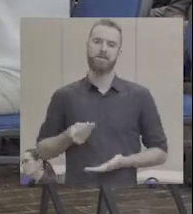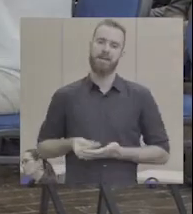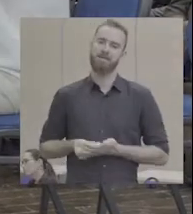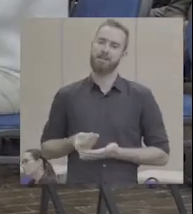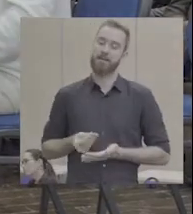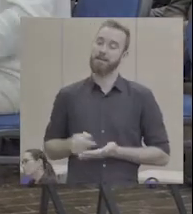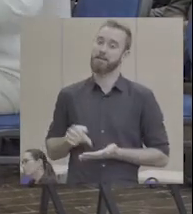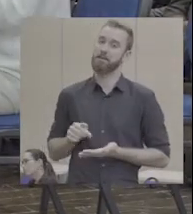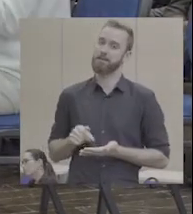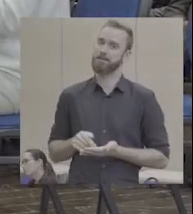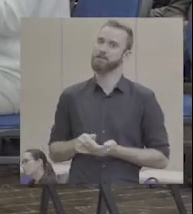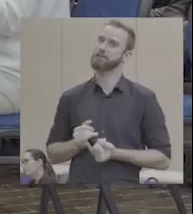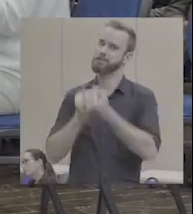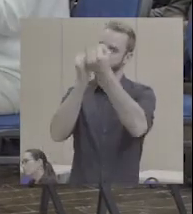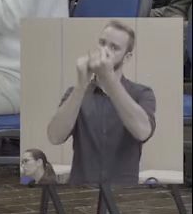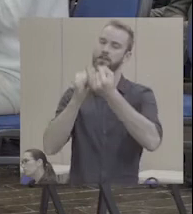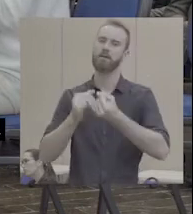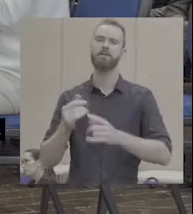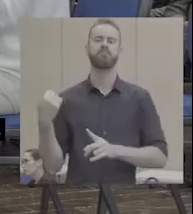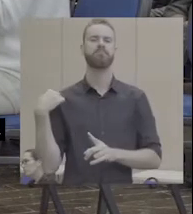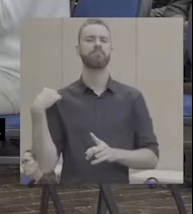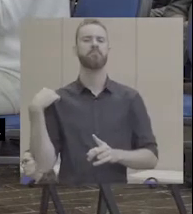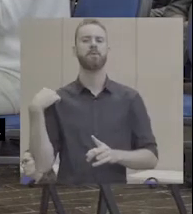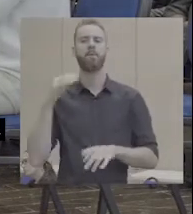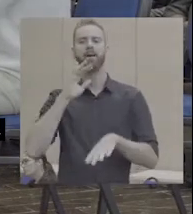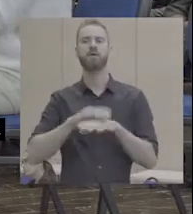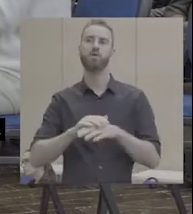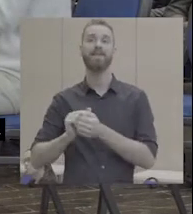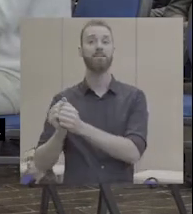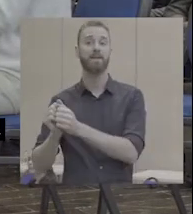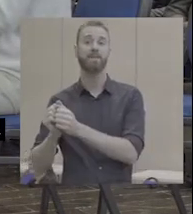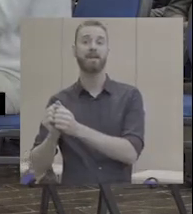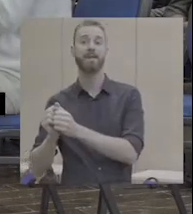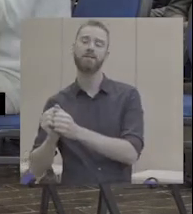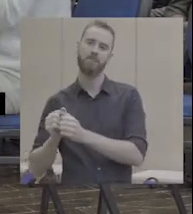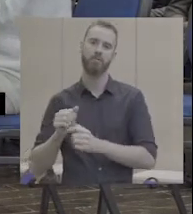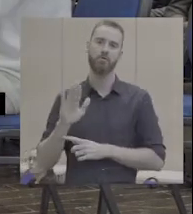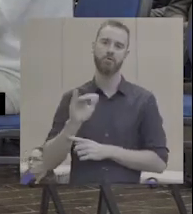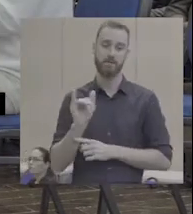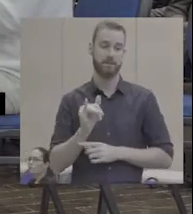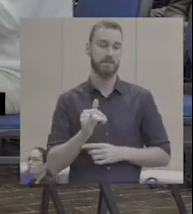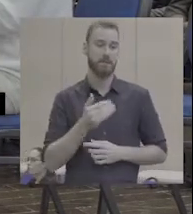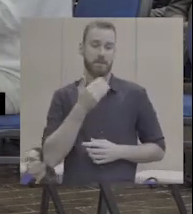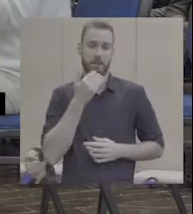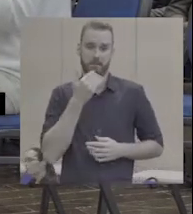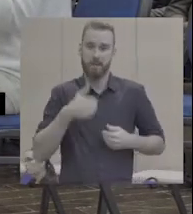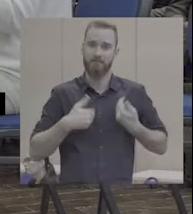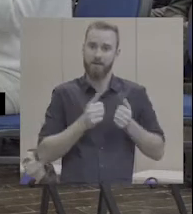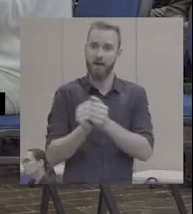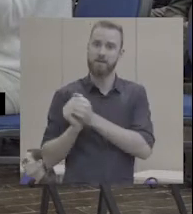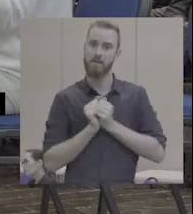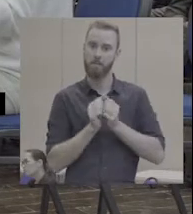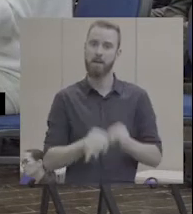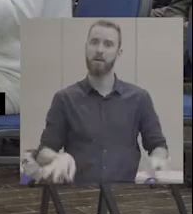J'ai bien aimé, Annie, quand tu as parlé de, au-delà de l'adaptabilité, et c'est important, c'est le bien-être de vivre ensemble. Il y